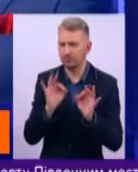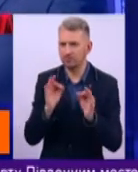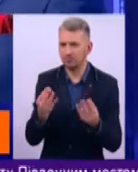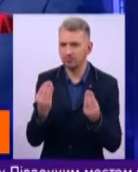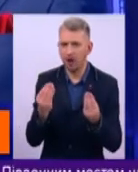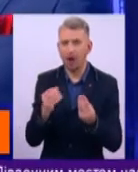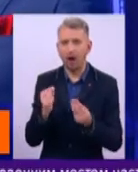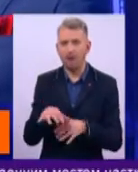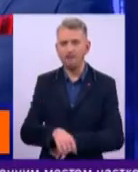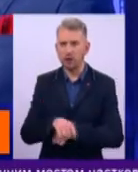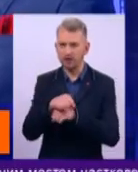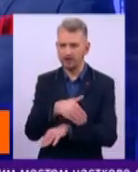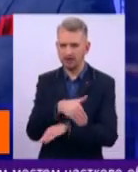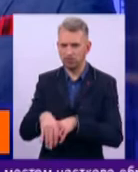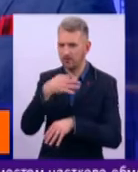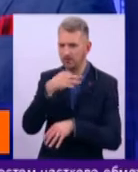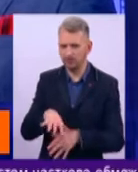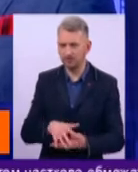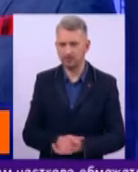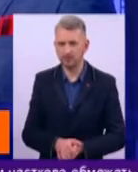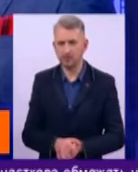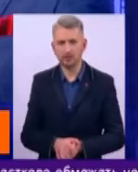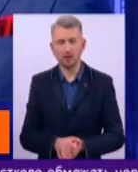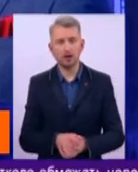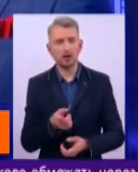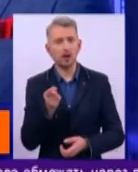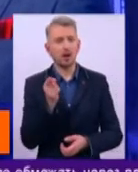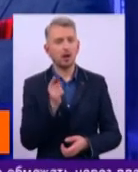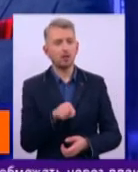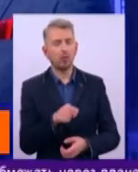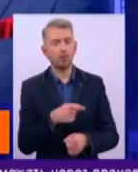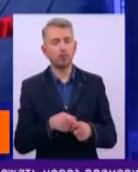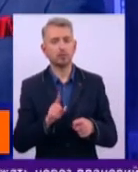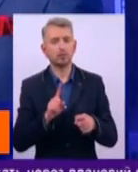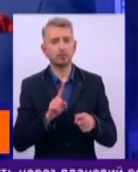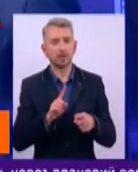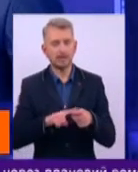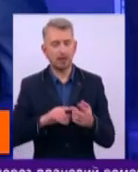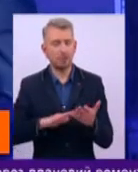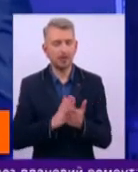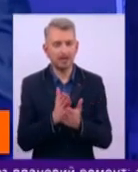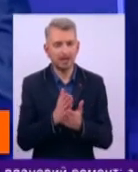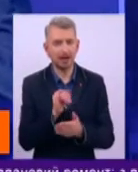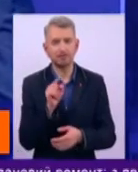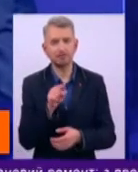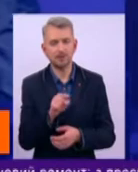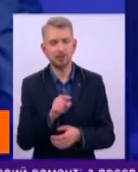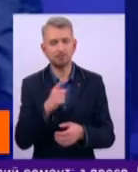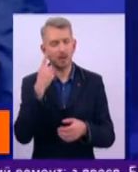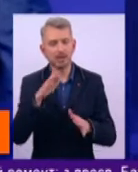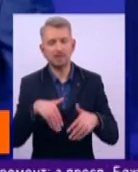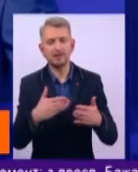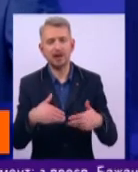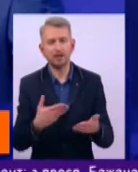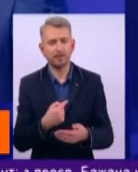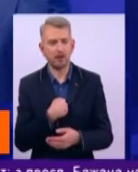на вулицях, ну, не надто вдаються. Тому якраз ця політика і ці ініціатива, як на мене,